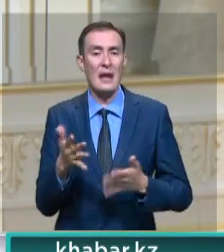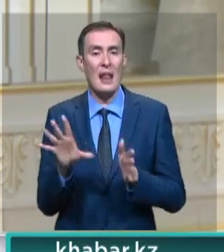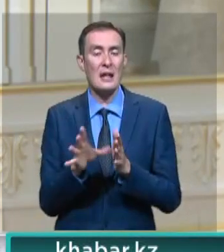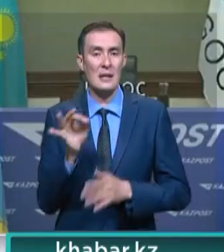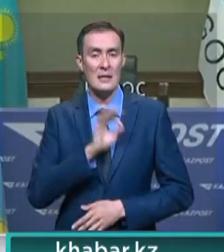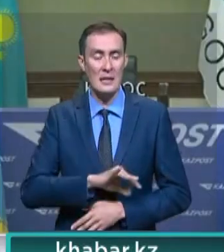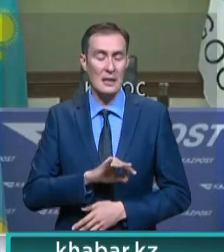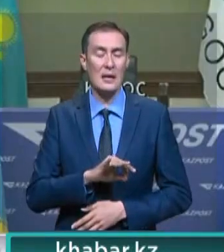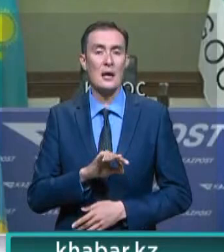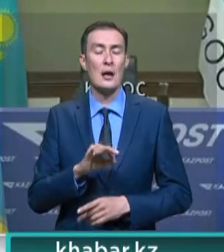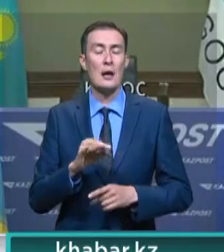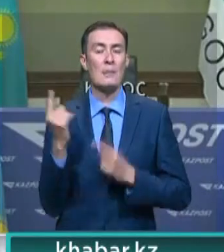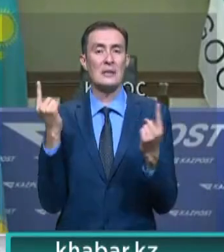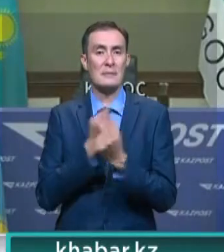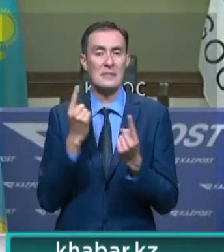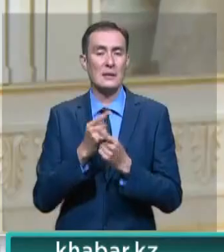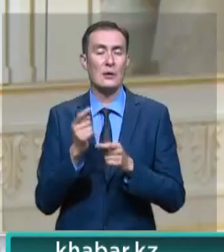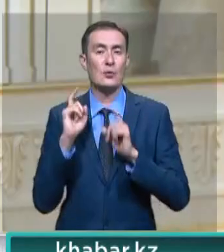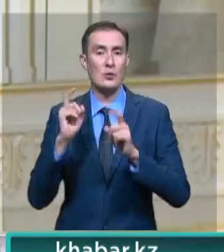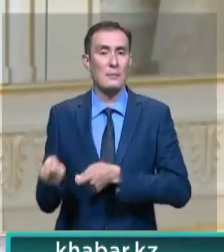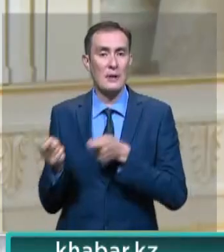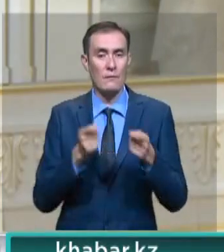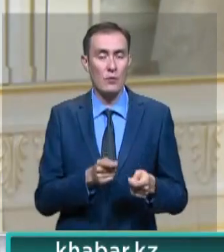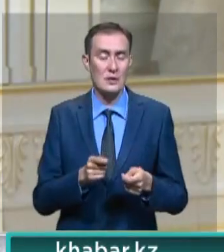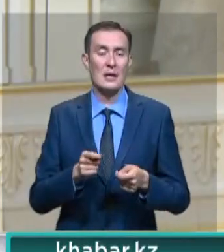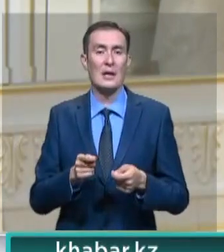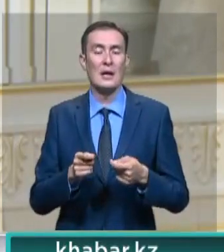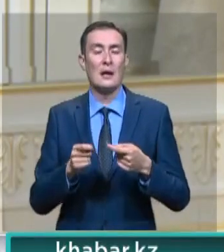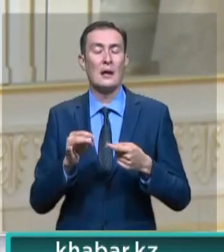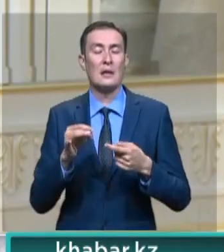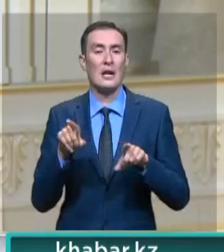объемы транзитных перевозок, большими темпами развивается рынок телекоммуникационных услуг.